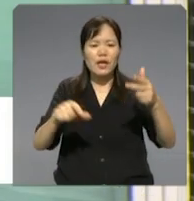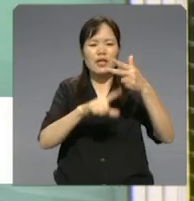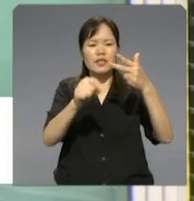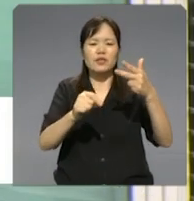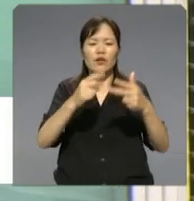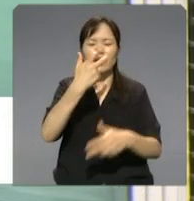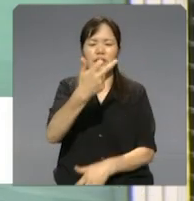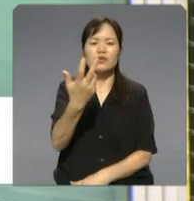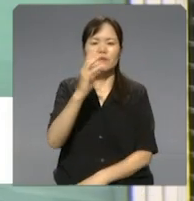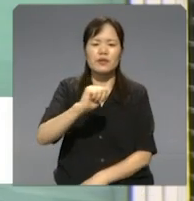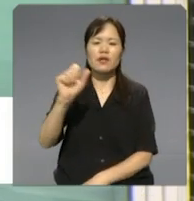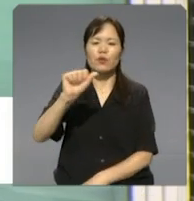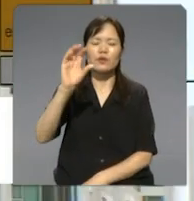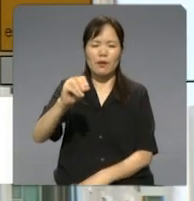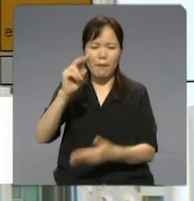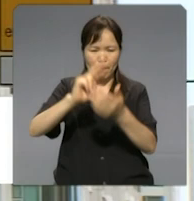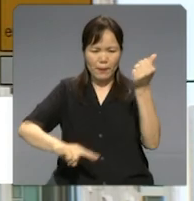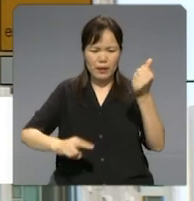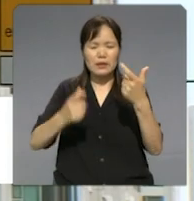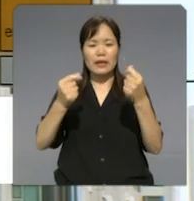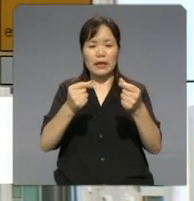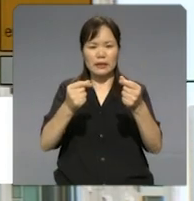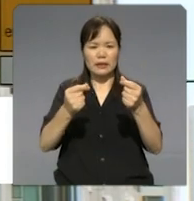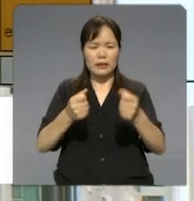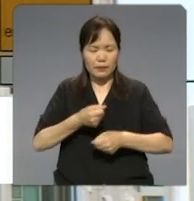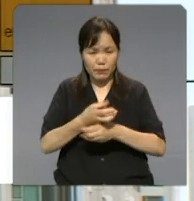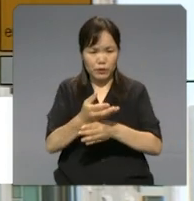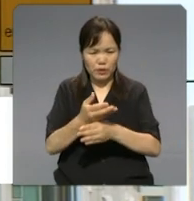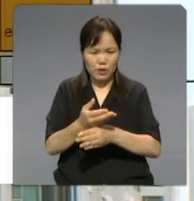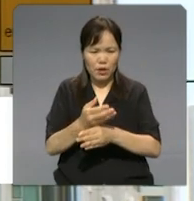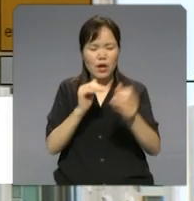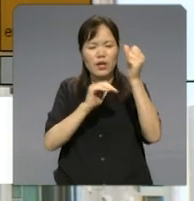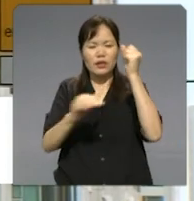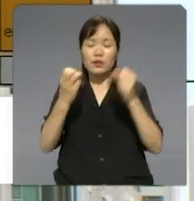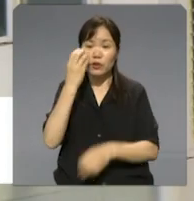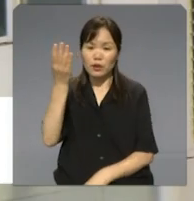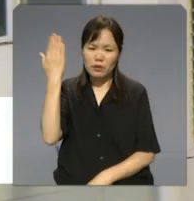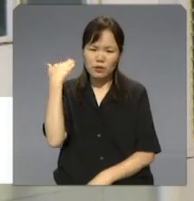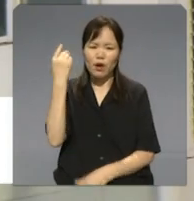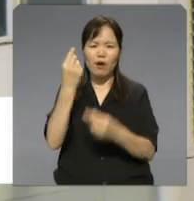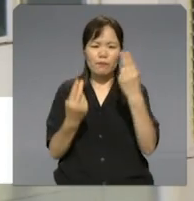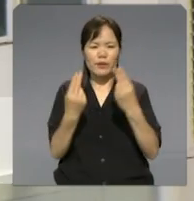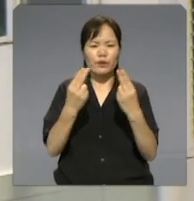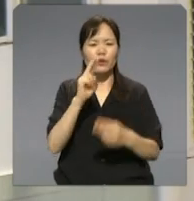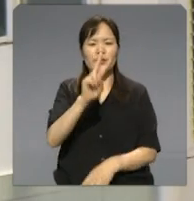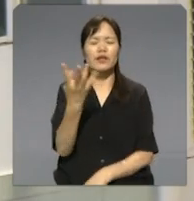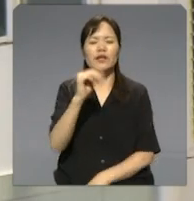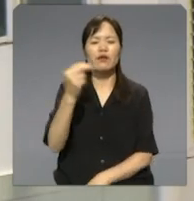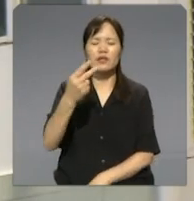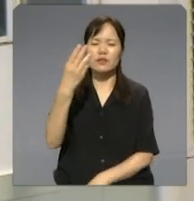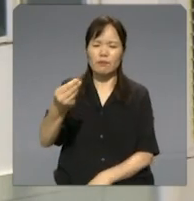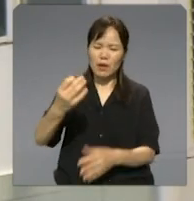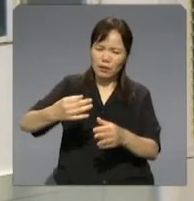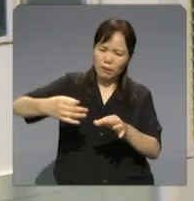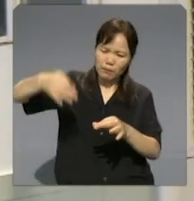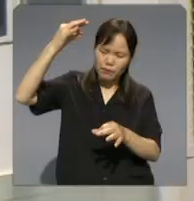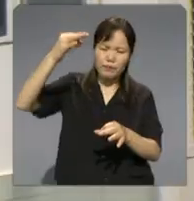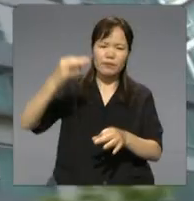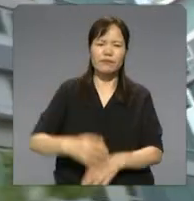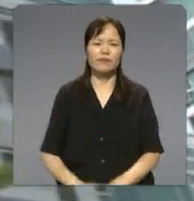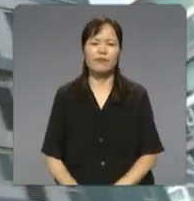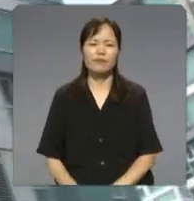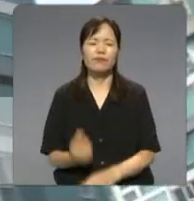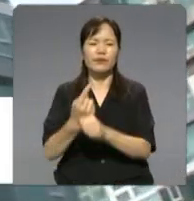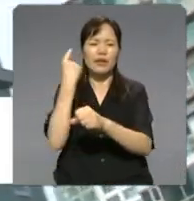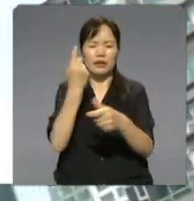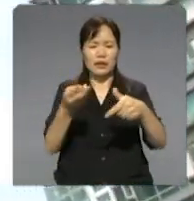원에 거래됐습니다. 동일 면적 기준 넉 달 전보다 2억 2천만 원 비싸게 거래되면서 신고가를 기록했습니다.